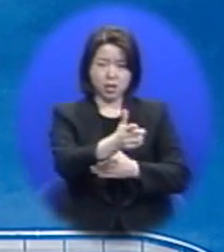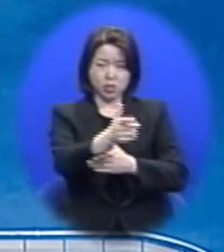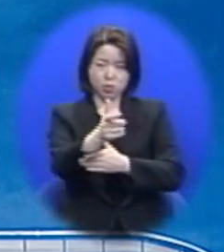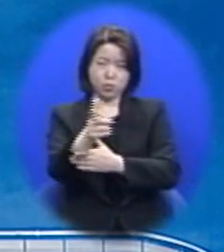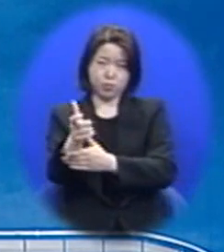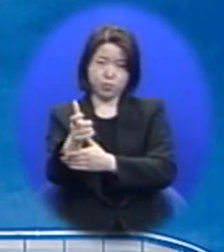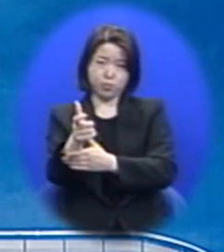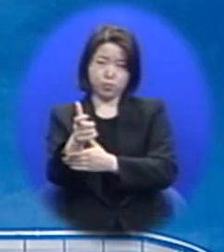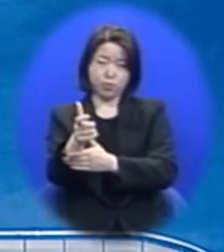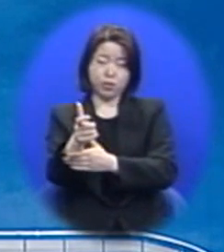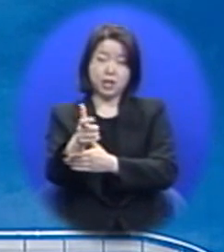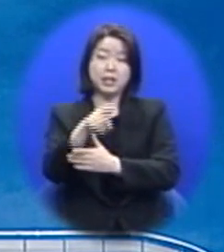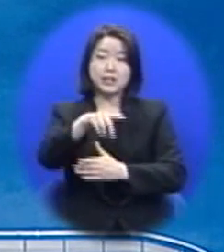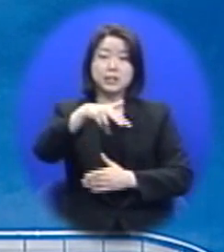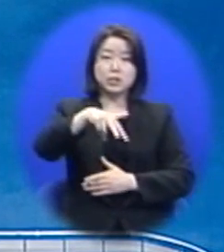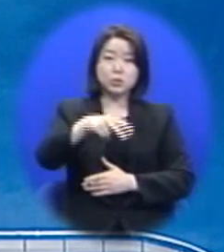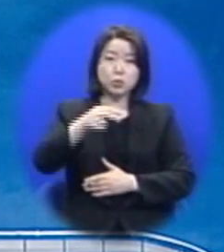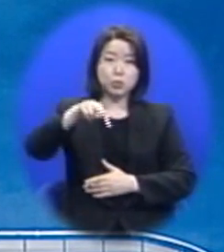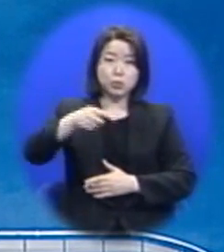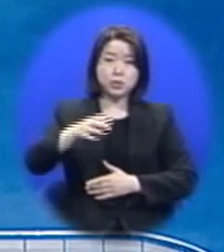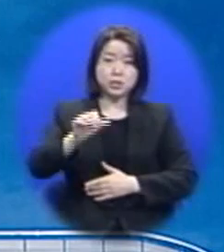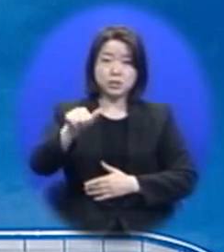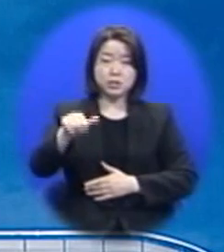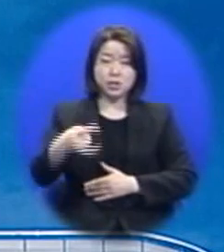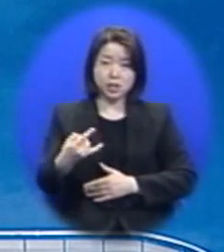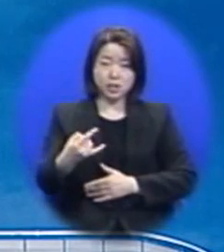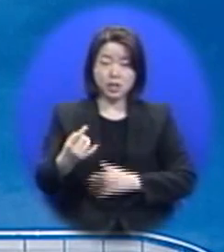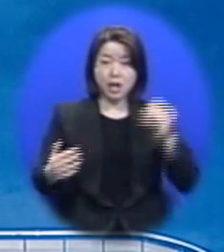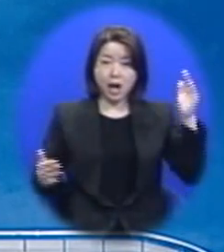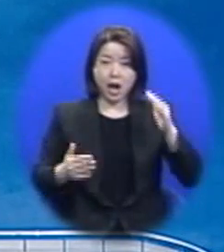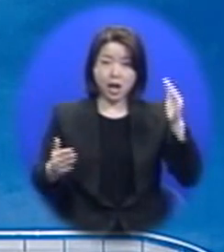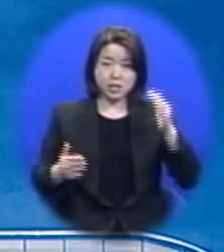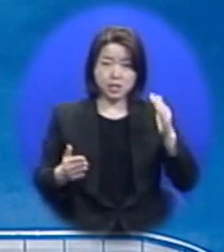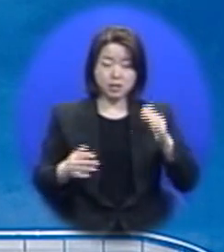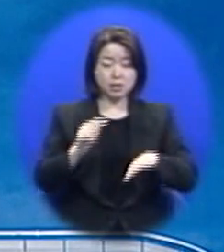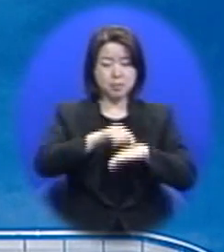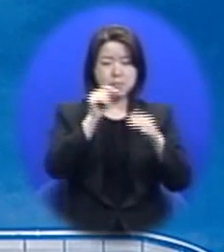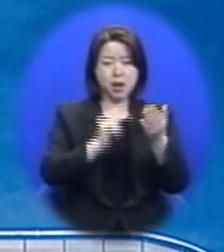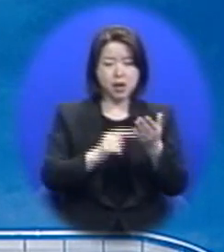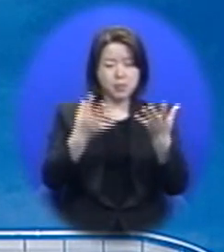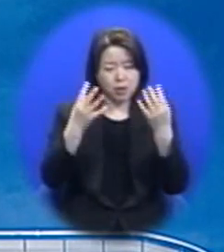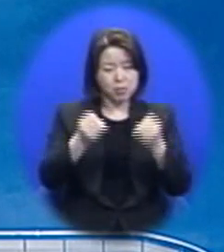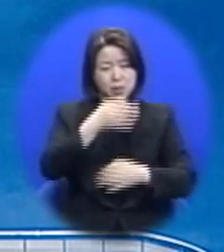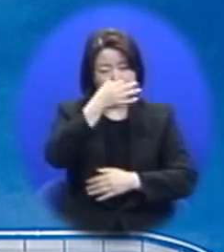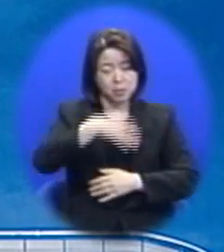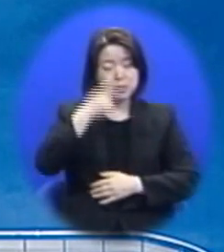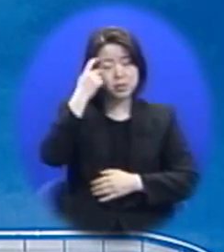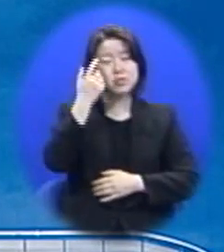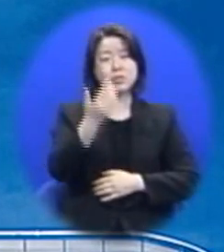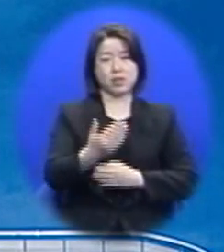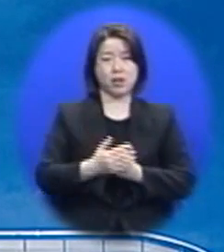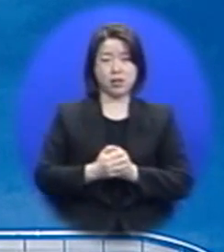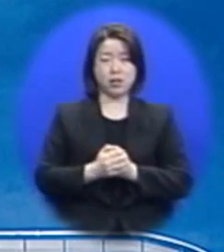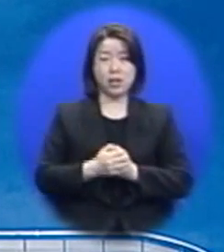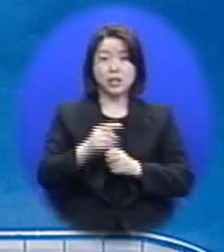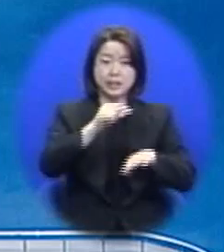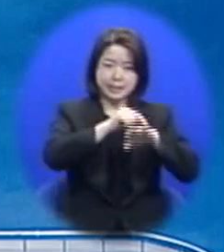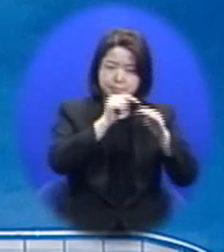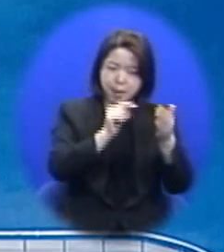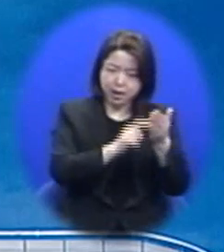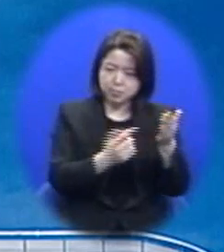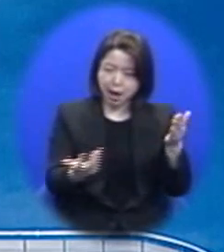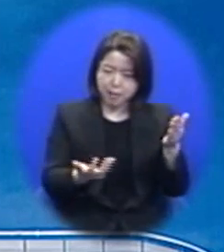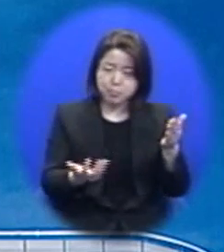그 조승이라는 이 학생은 얼마나 또 마음이 힘들었을까? 그가 겪었던 마음의